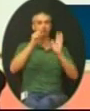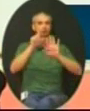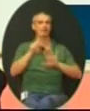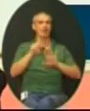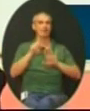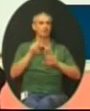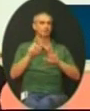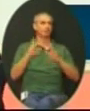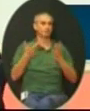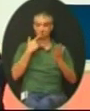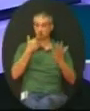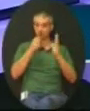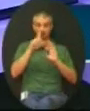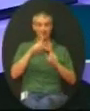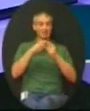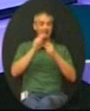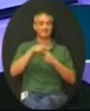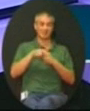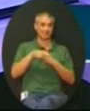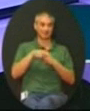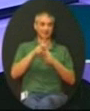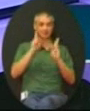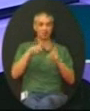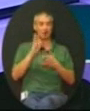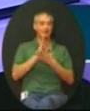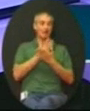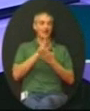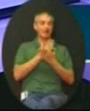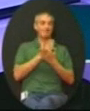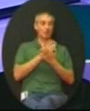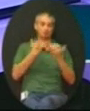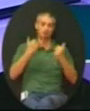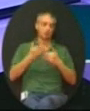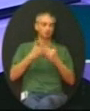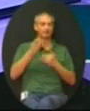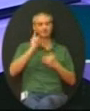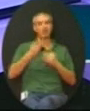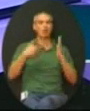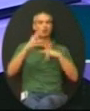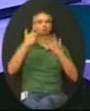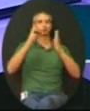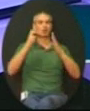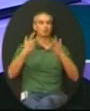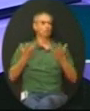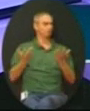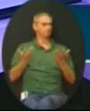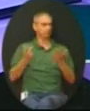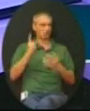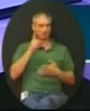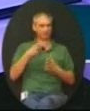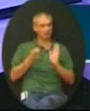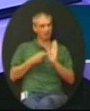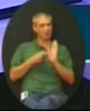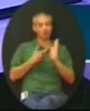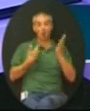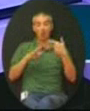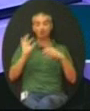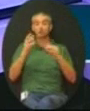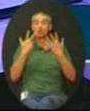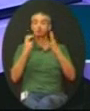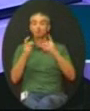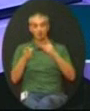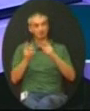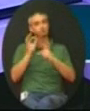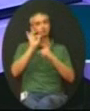61. זאת אומרת ש-61 חברי כנסת יכולים לקבוע שמעכשיו יידרש רוב של 80. לא צריך אולי לדרוש רוב של